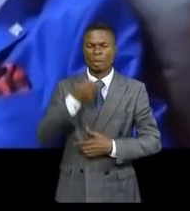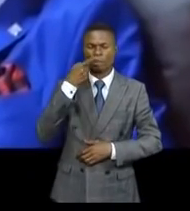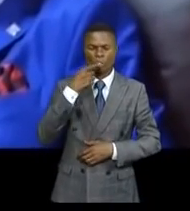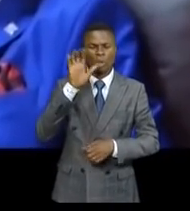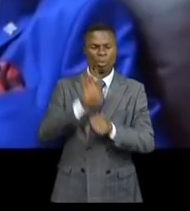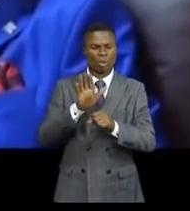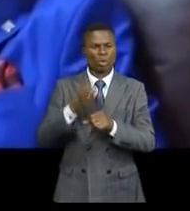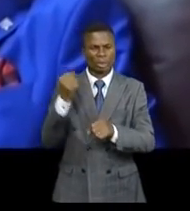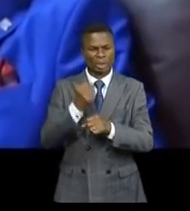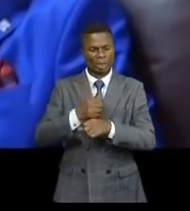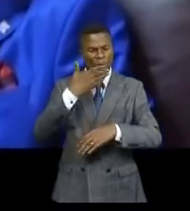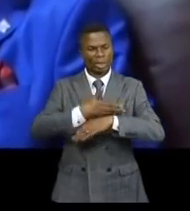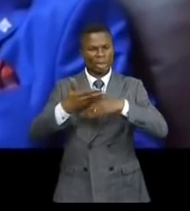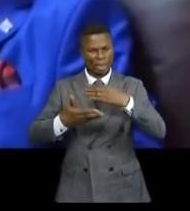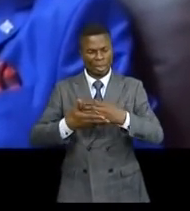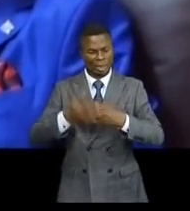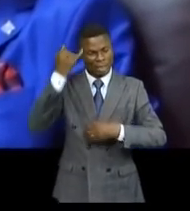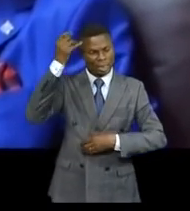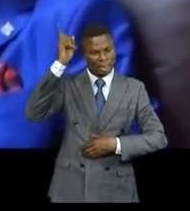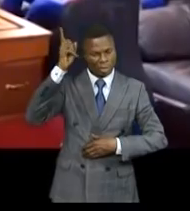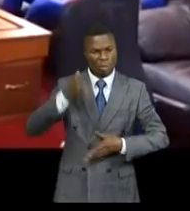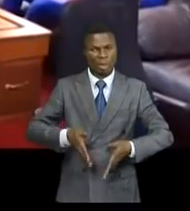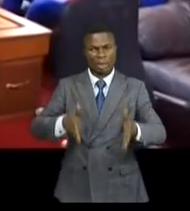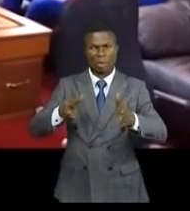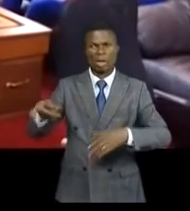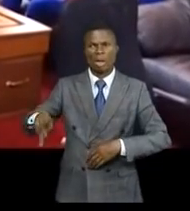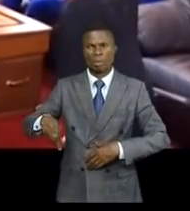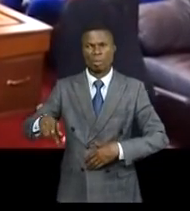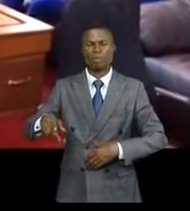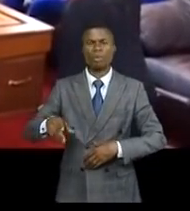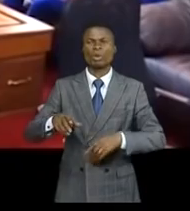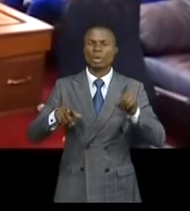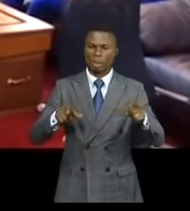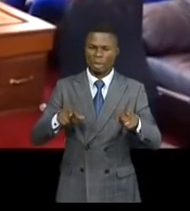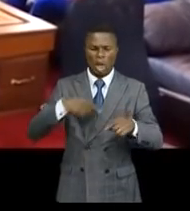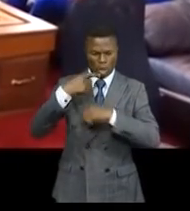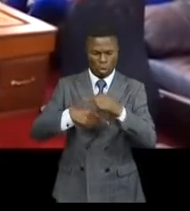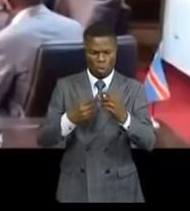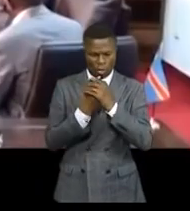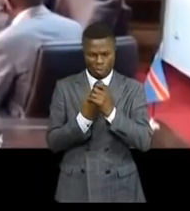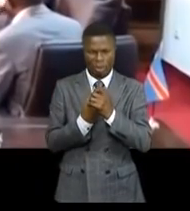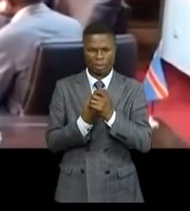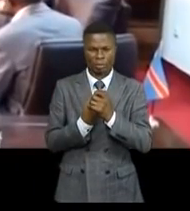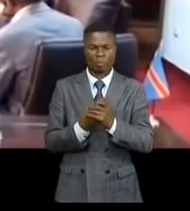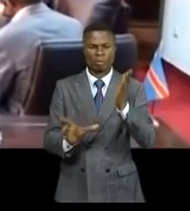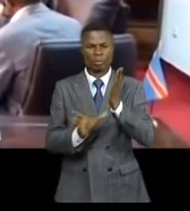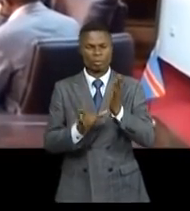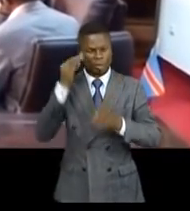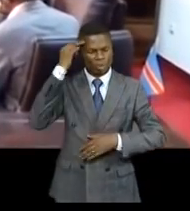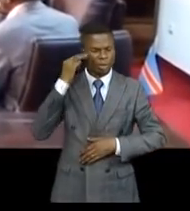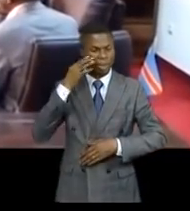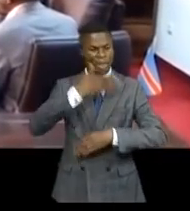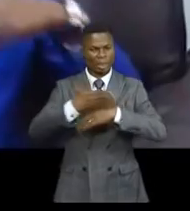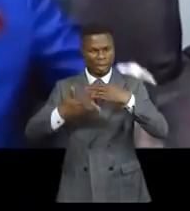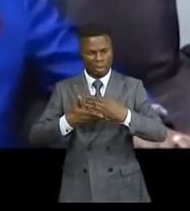d'autres travaux de réhabilitation qui visent plusieurs artères de la province cuprifère et qui vont débuter incessamment. Le ministre provincial des infrastructures